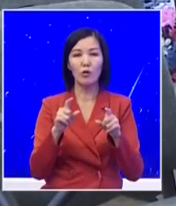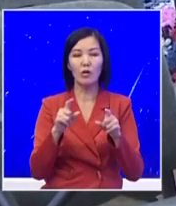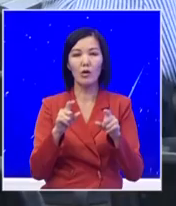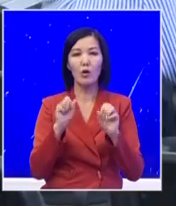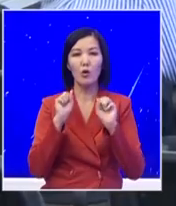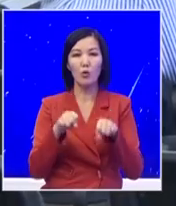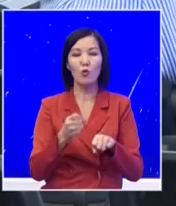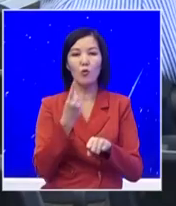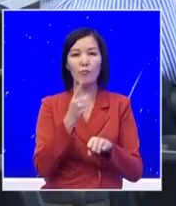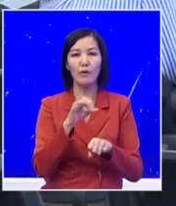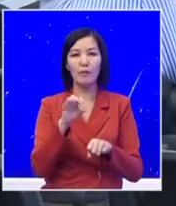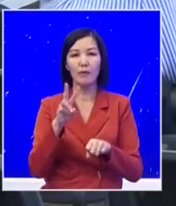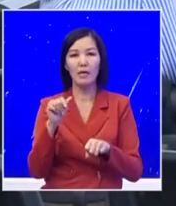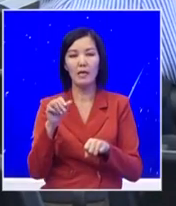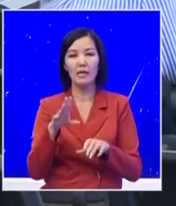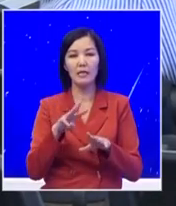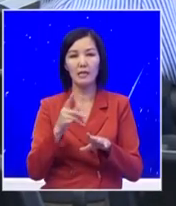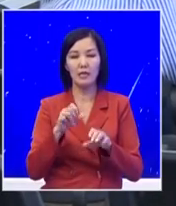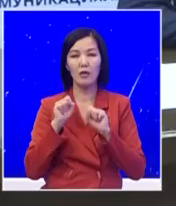құқығы 1 миллиард теңгеге қорғалған.